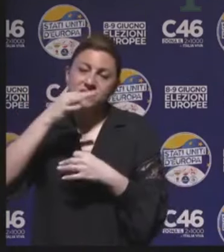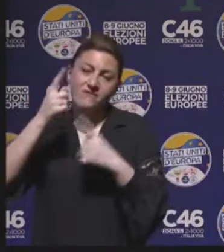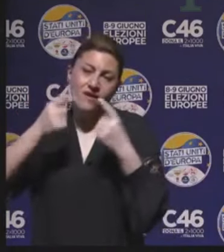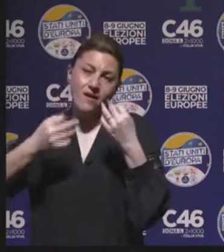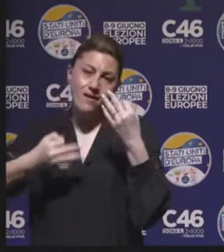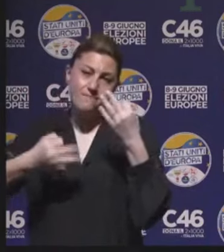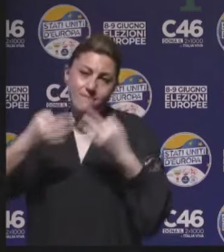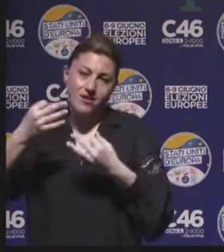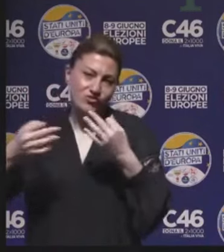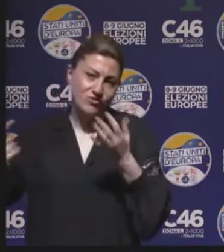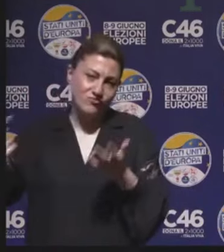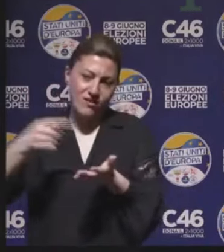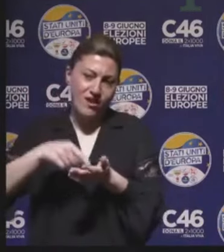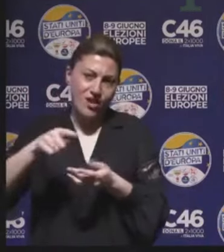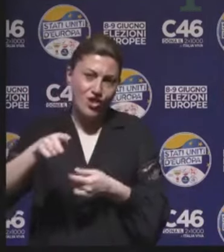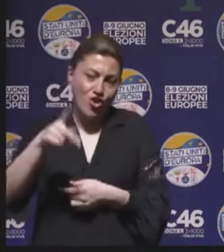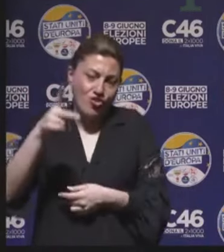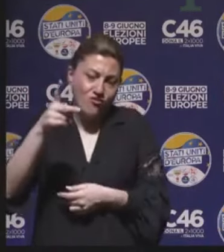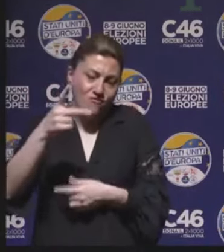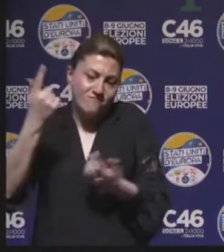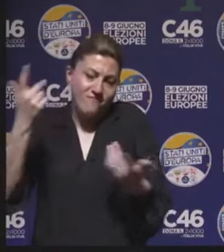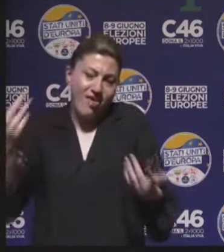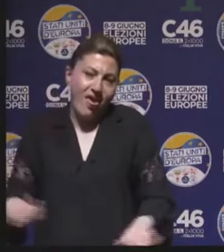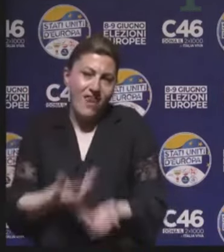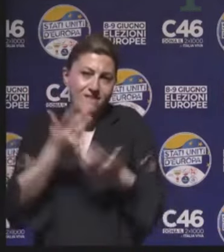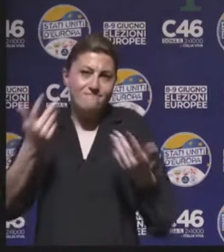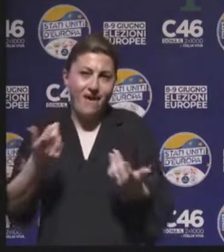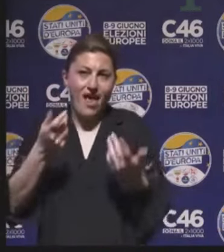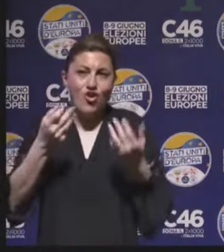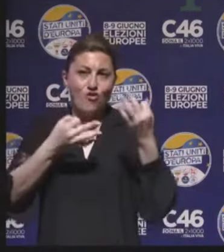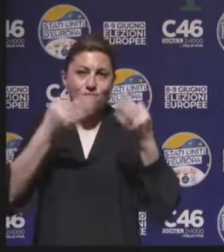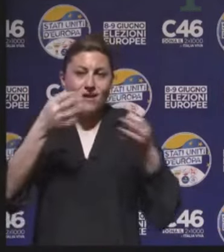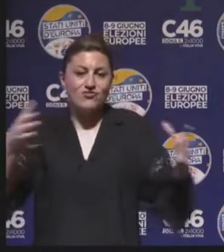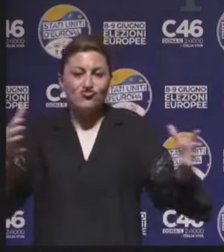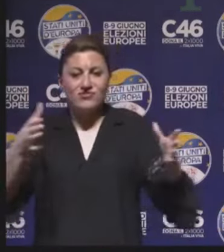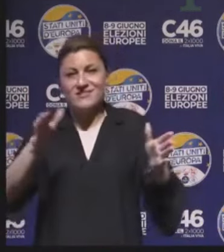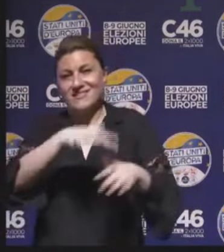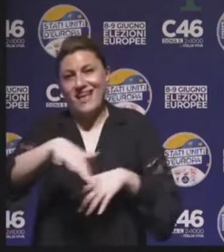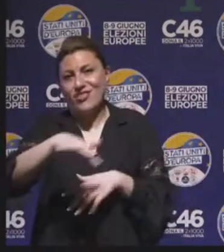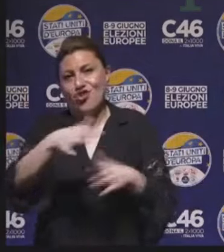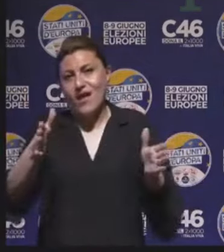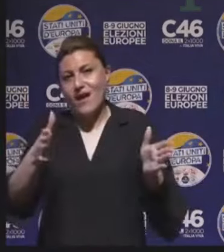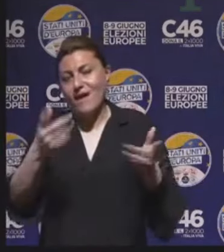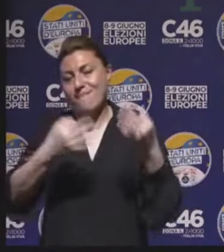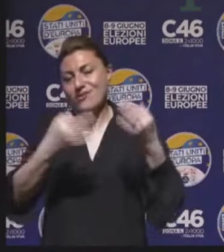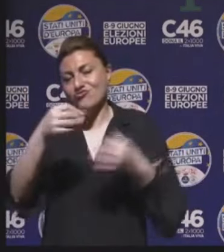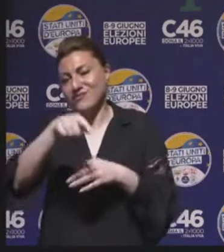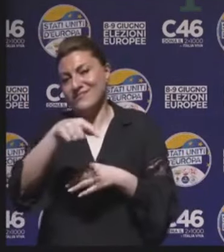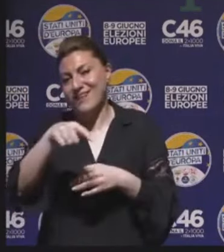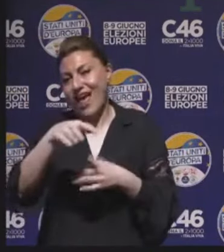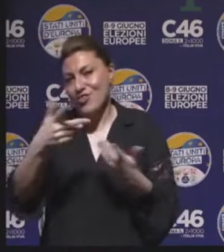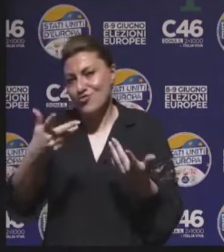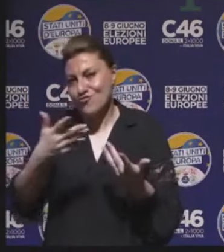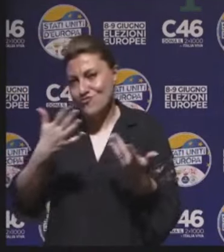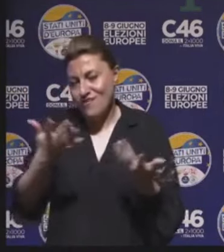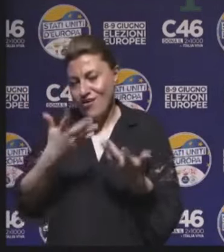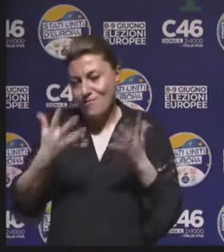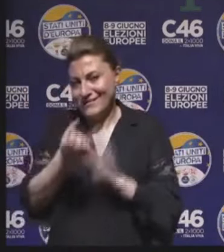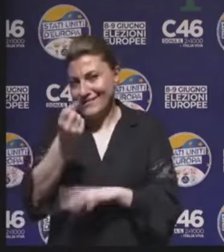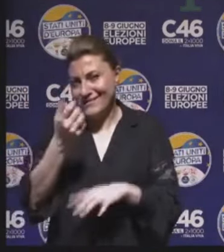la magistratura che ha tanti guai di suo Questa l'ha sfangata vengo però al passaggio